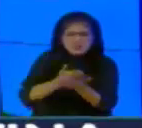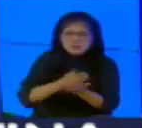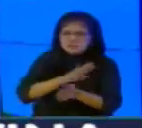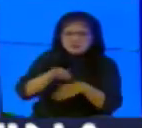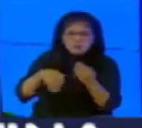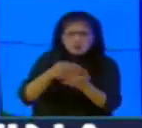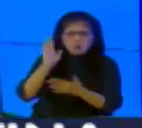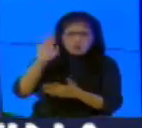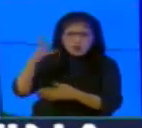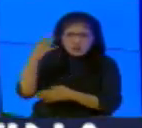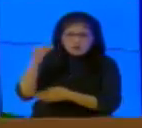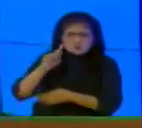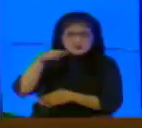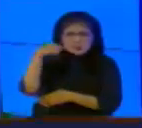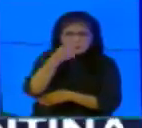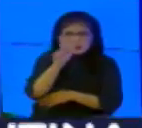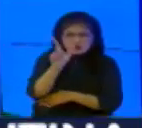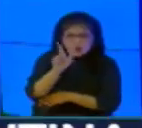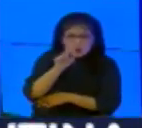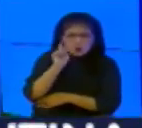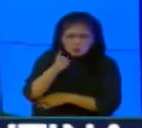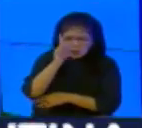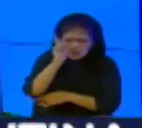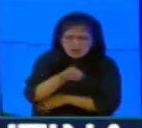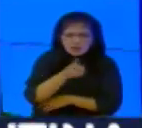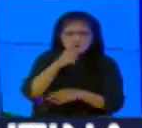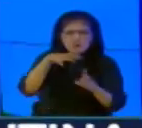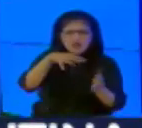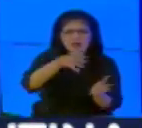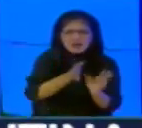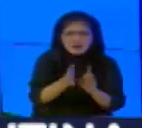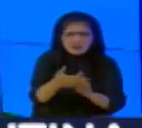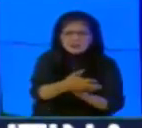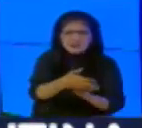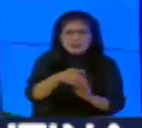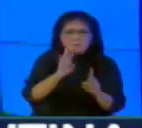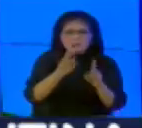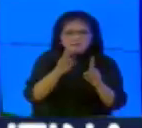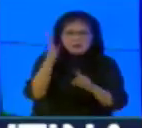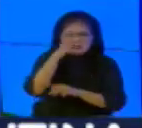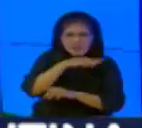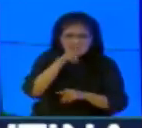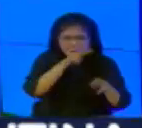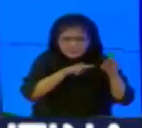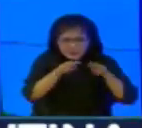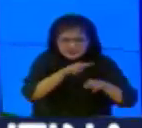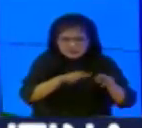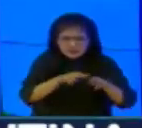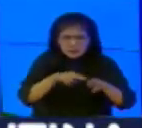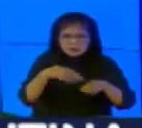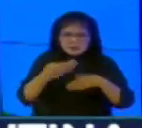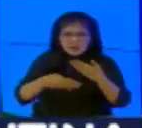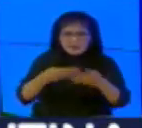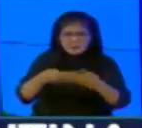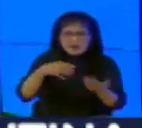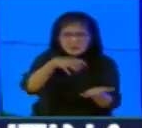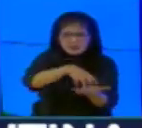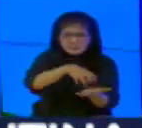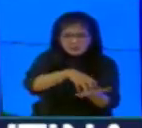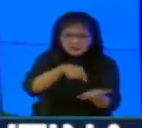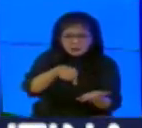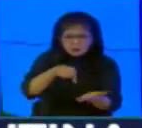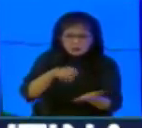dikarantina di Solo selama 14 Hari dan menjalani serangkaian pemeriksaan selama menjalani karantina para pemudik juga dipastikan dapat